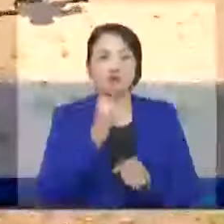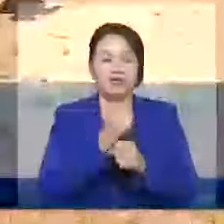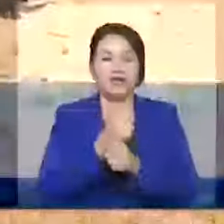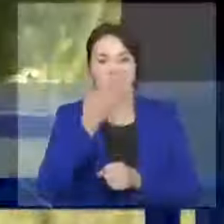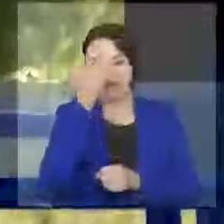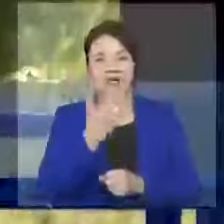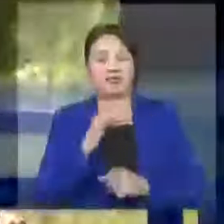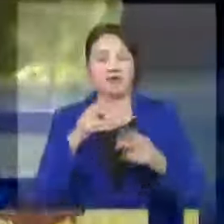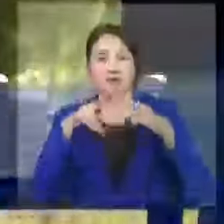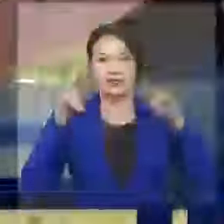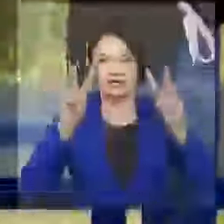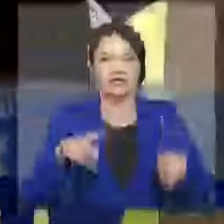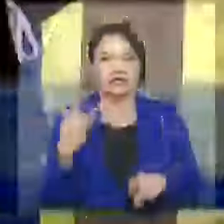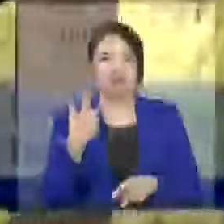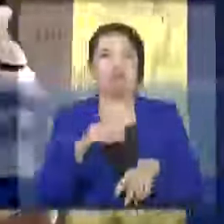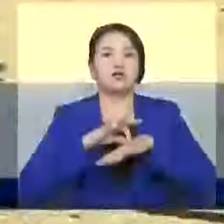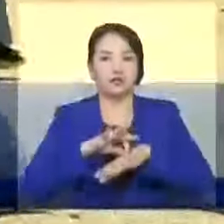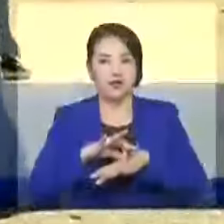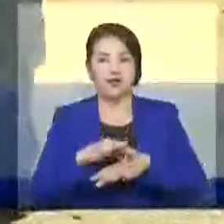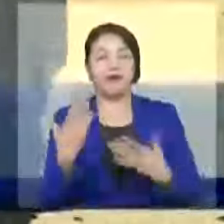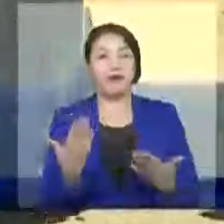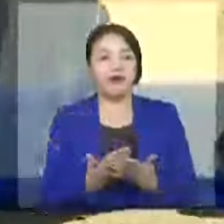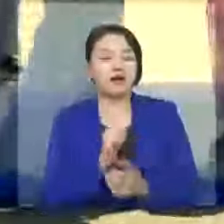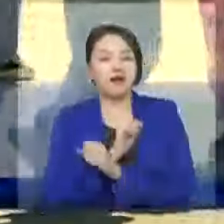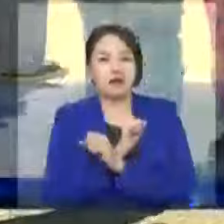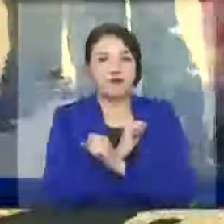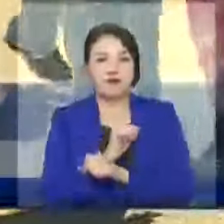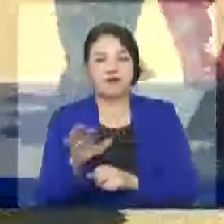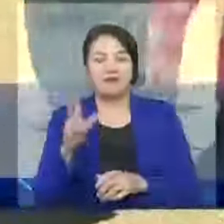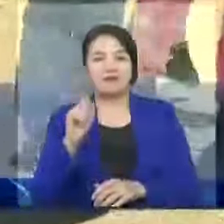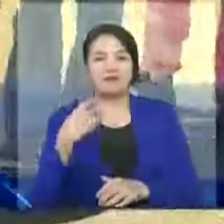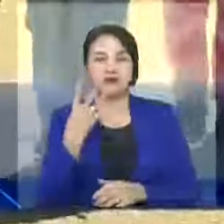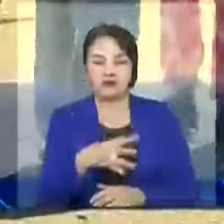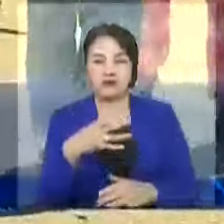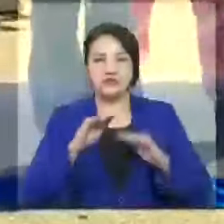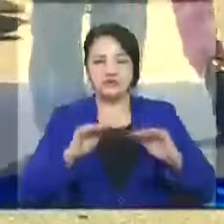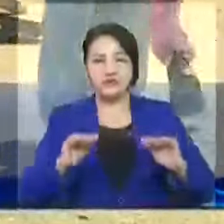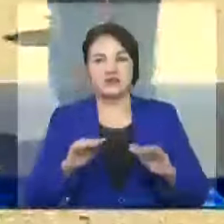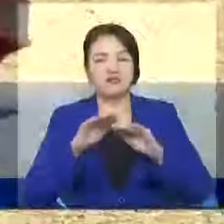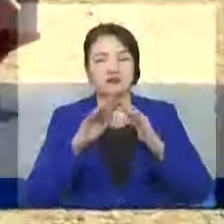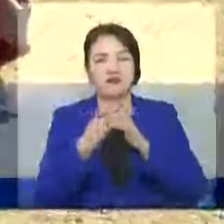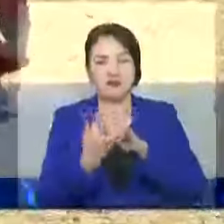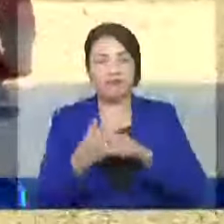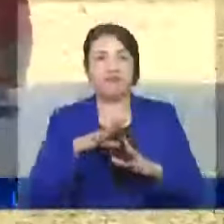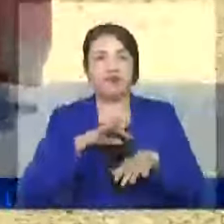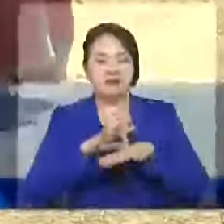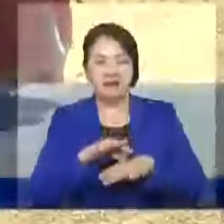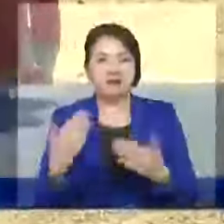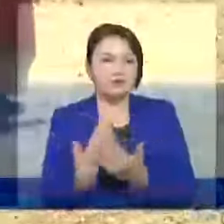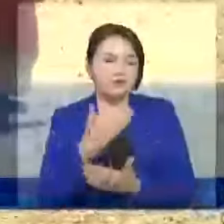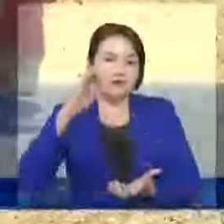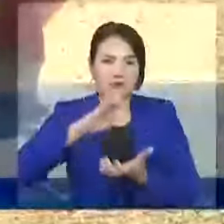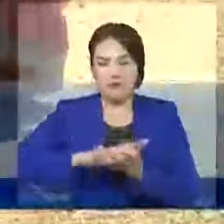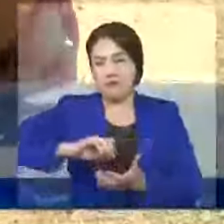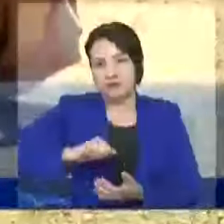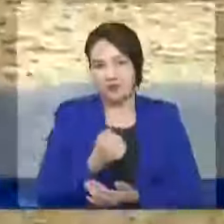летнего лагеря. Сейчас идет третий сезон, во время которого отдыхают 240 детей из сельской местности. Они заводят здесь новых друзей,